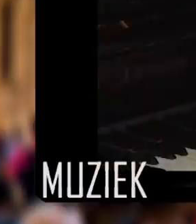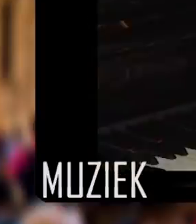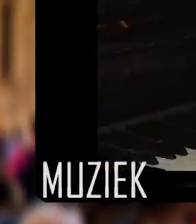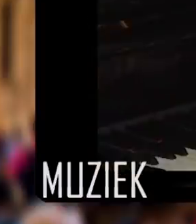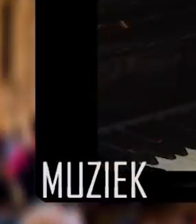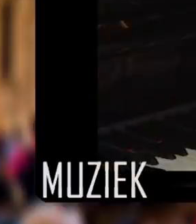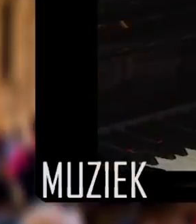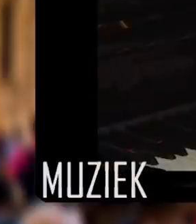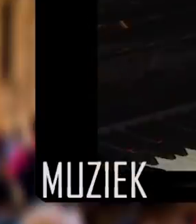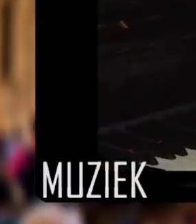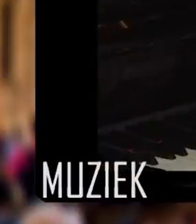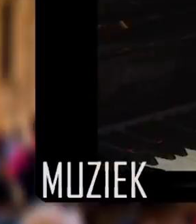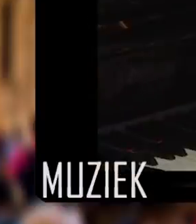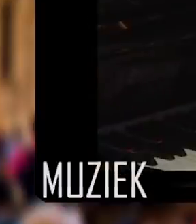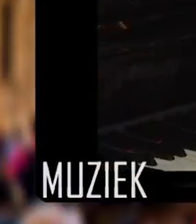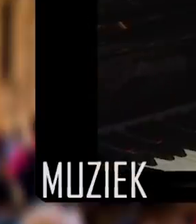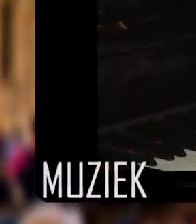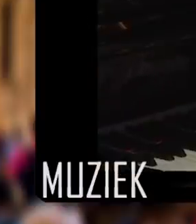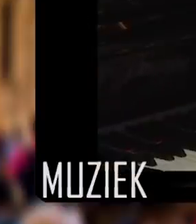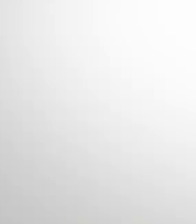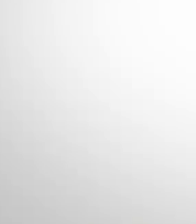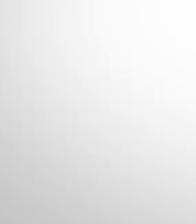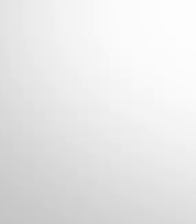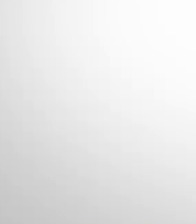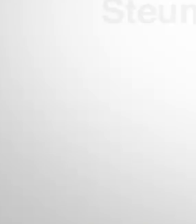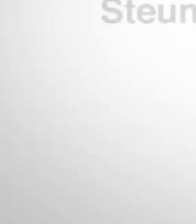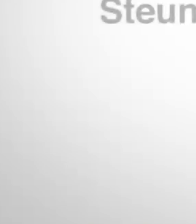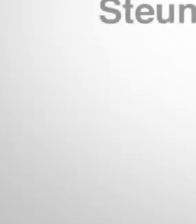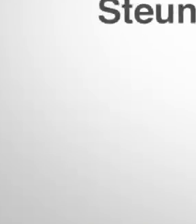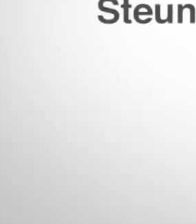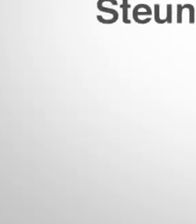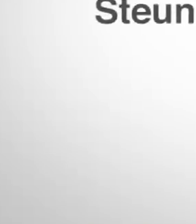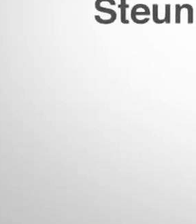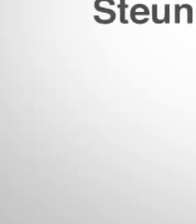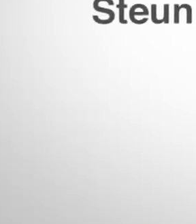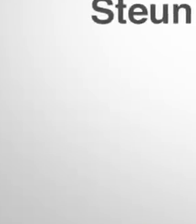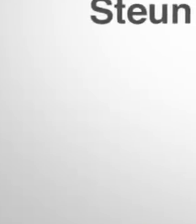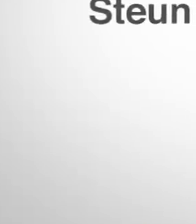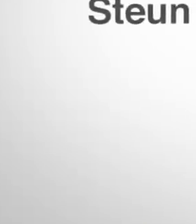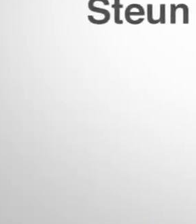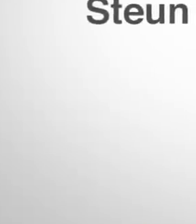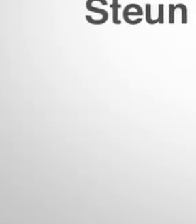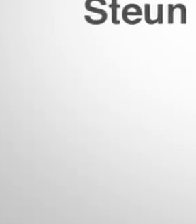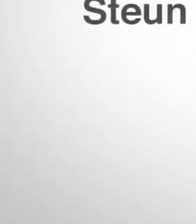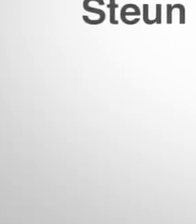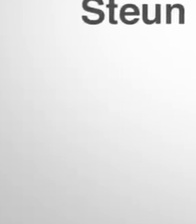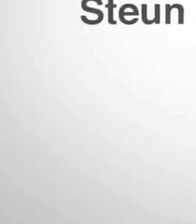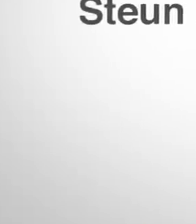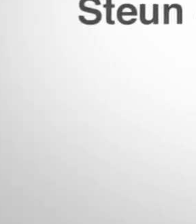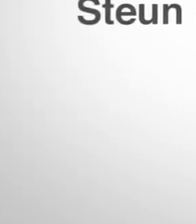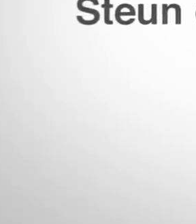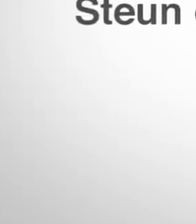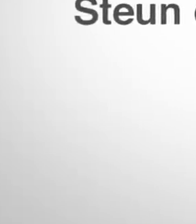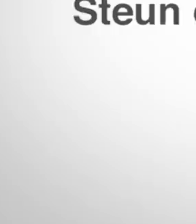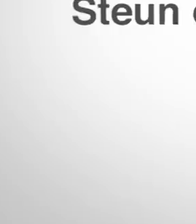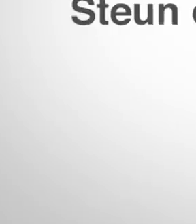en materialen. Zo willen we onze kennis en techniek in dienst stellen van de kerken. Steun LPB Media met uw gift, zodat